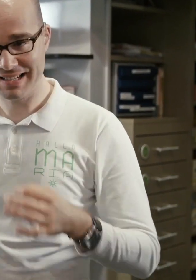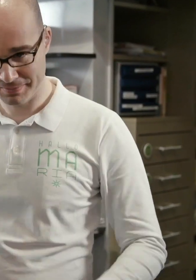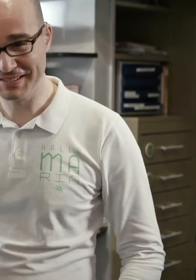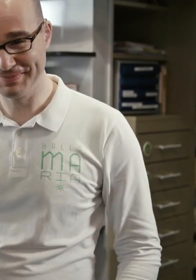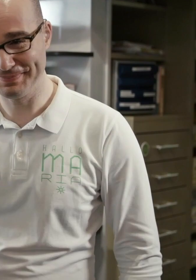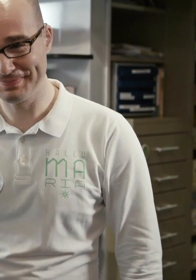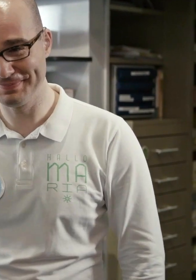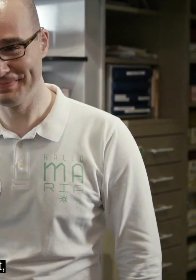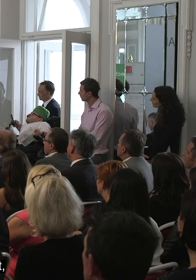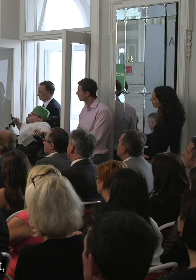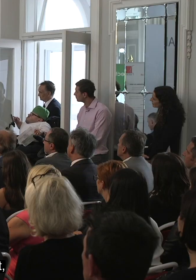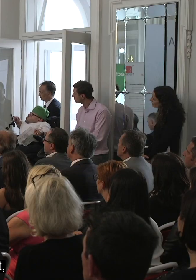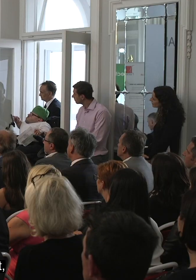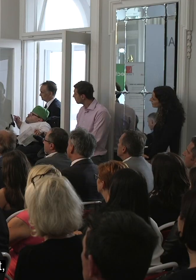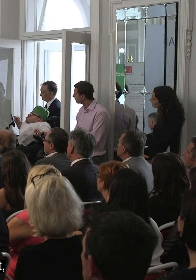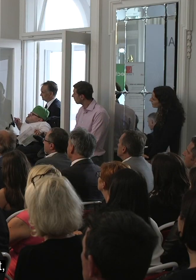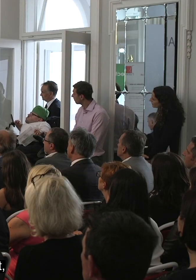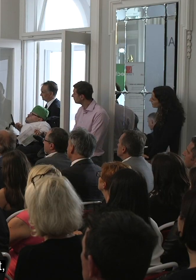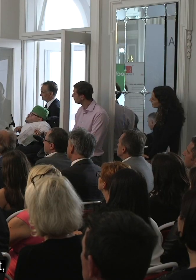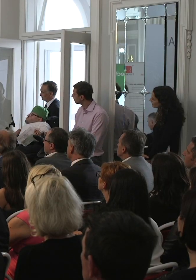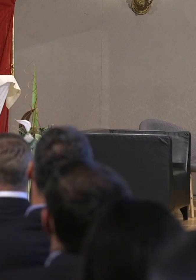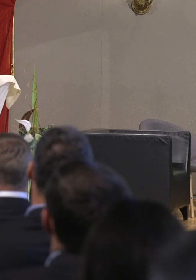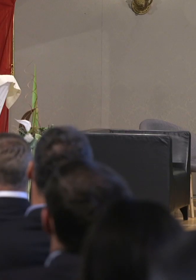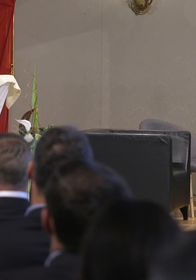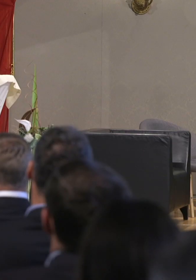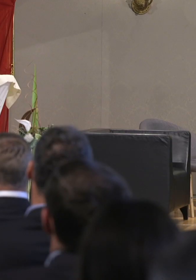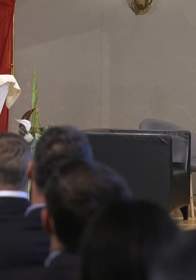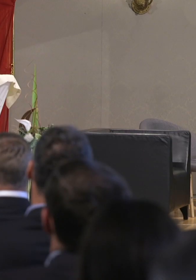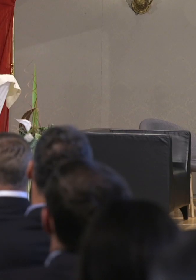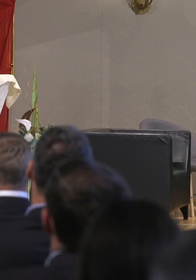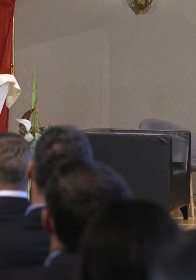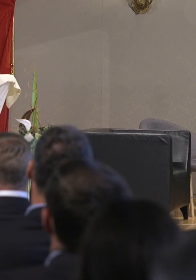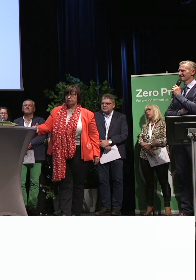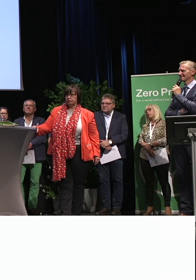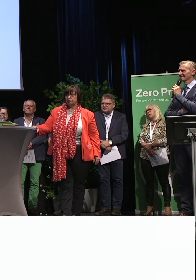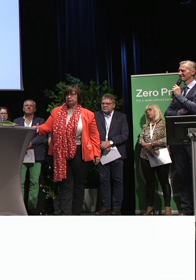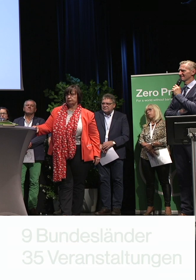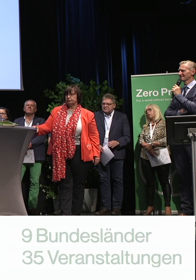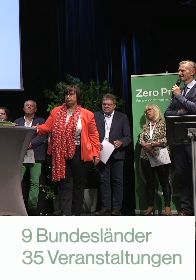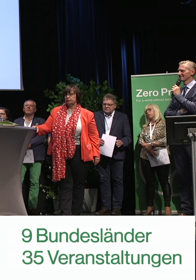eine tolle Auswirkung. Es ist nicht ein soziales Projekt, sondern es hat eine wirtschaftliche Kraft.